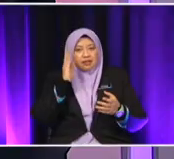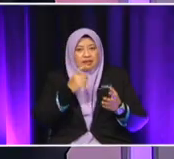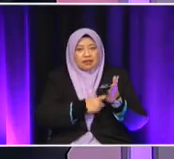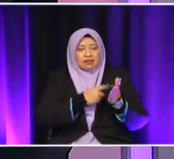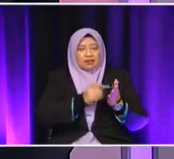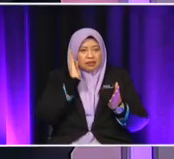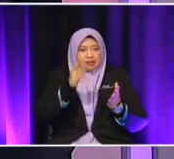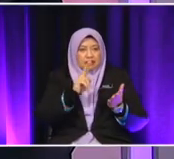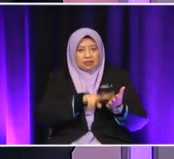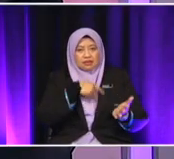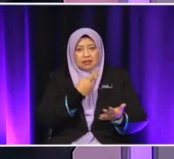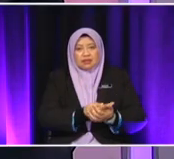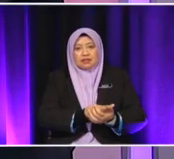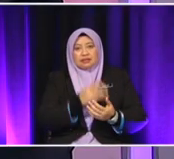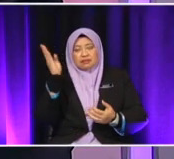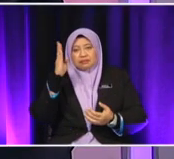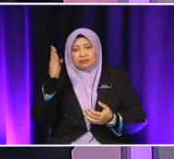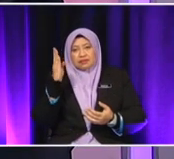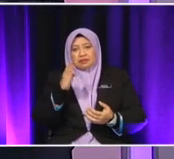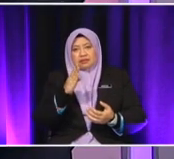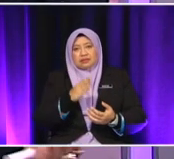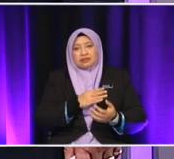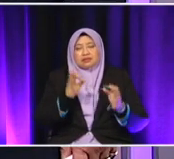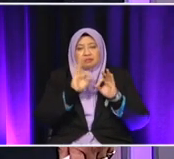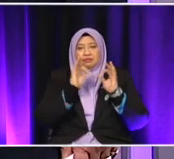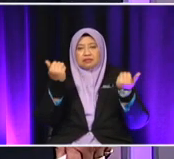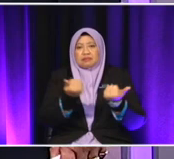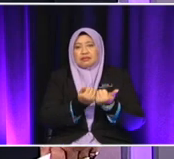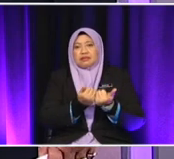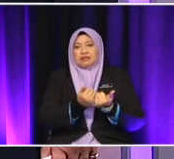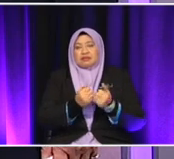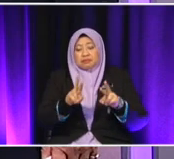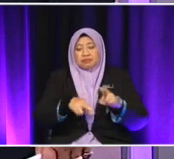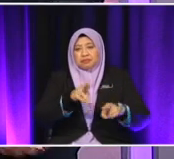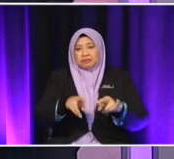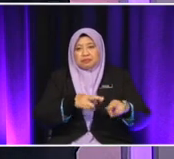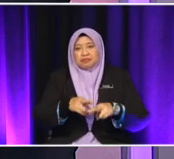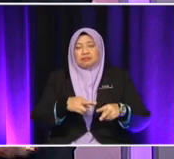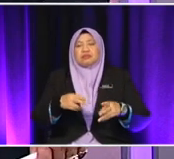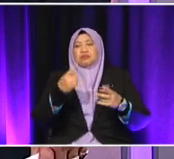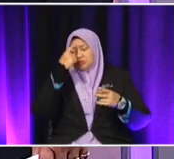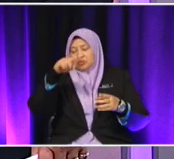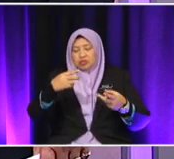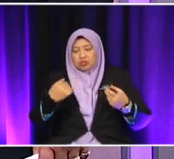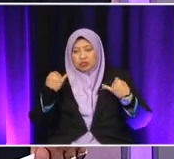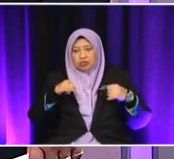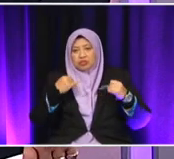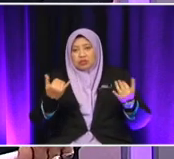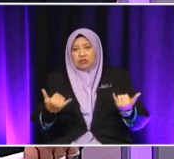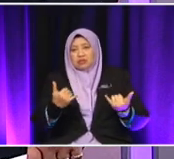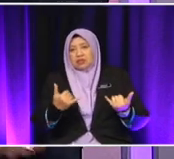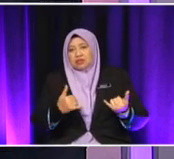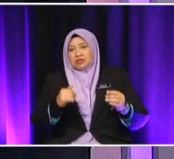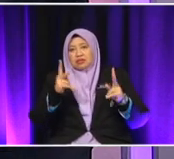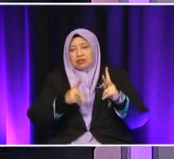masa hadapanso biasanya Firma ataupun pengeluar akan merebut peluang untuk menjualnya sekarang kenapa coba kalau